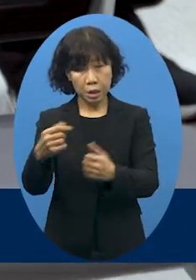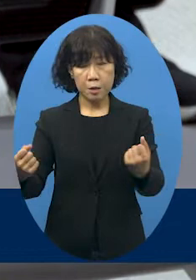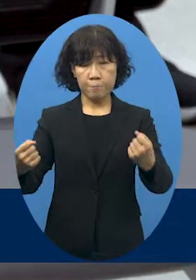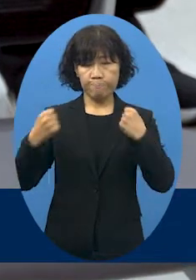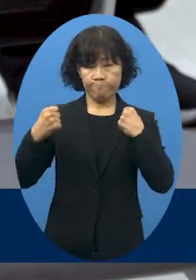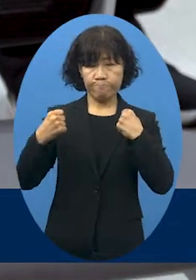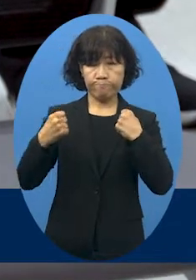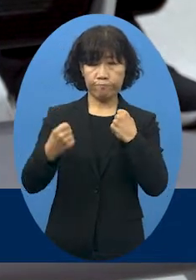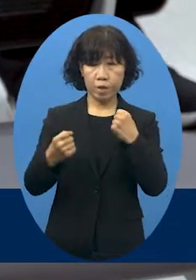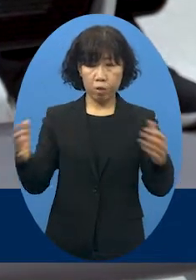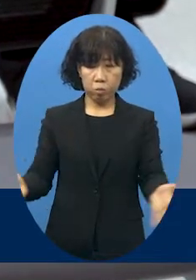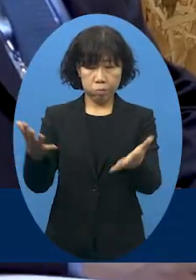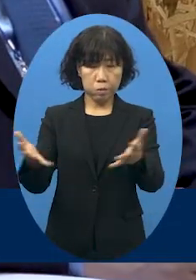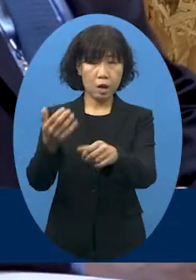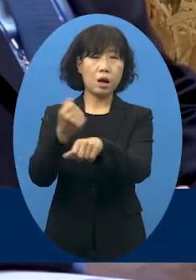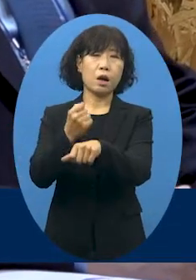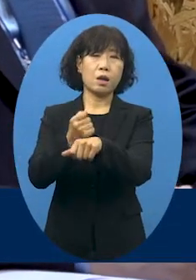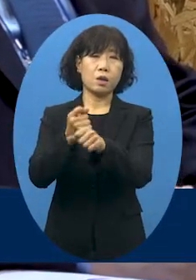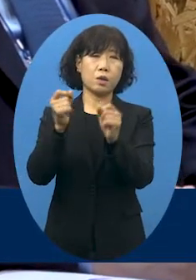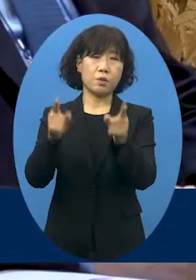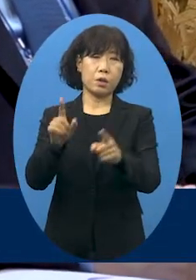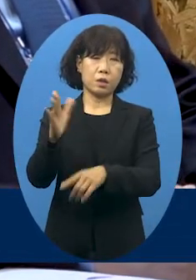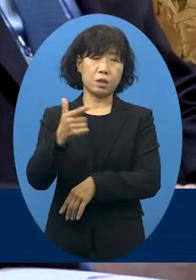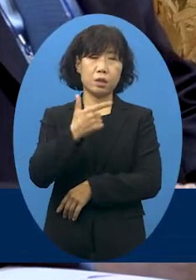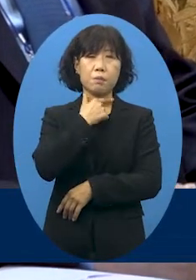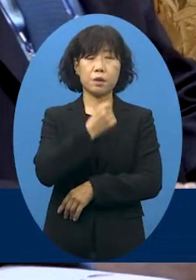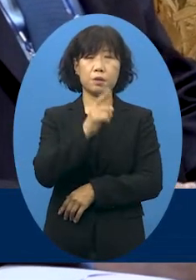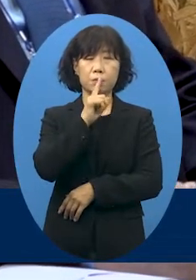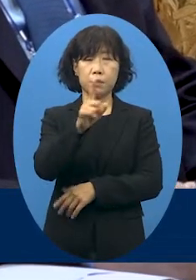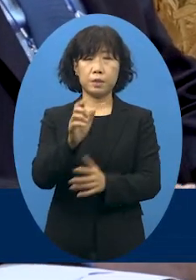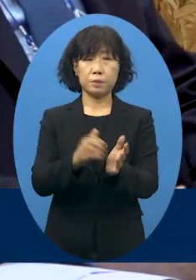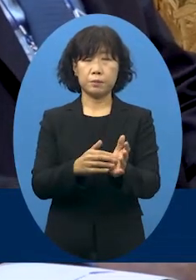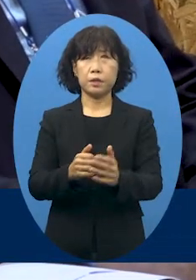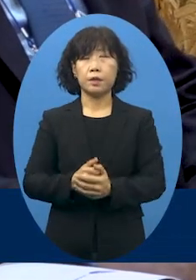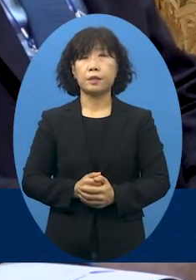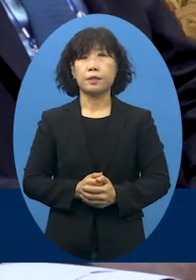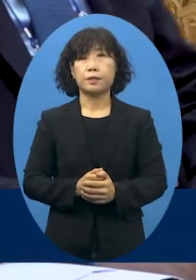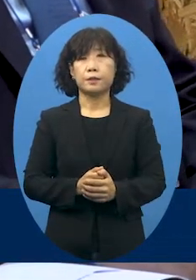직면한 청년세대에게 희망의 불씨를 밝힐 수 있길 바란다고 전했습니다